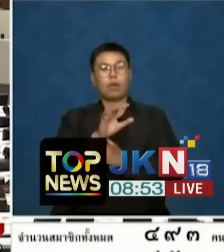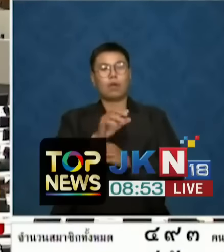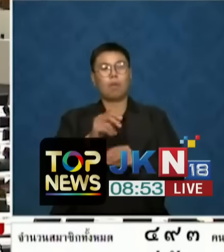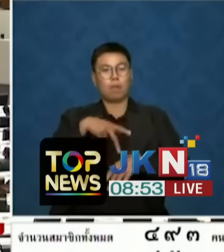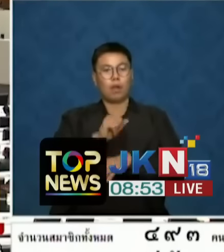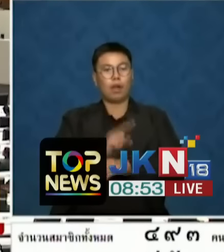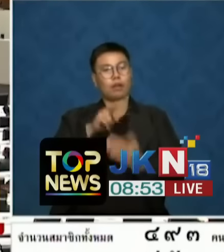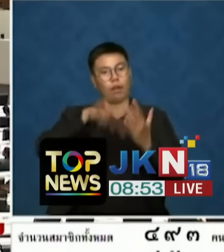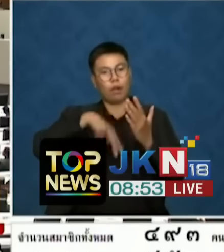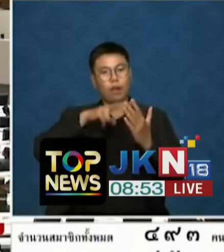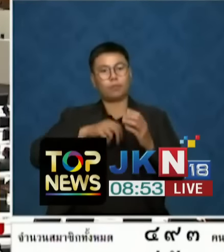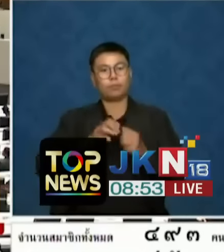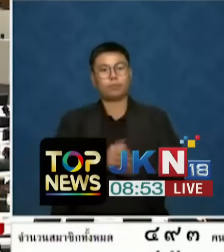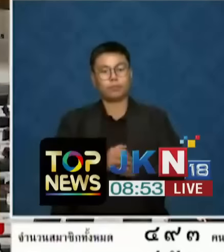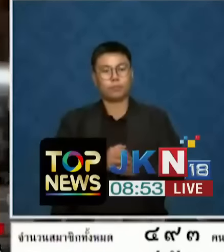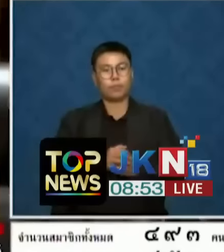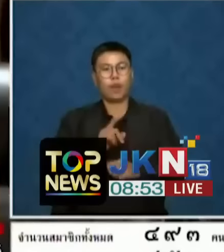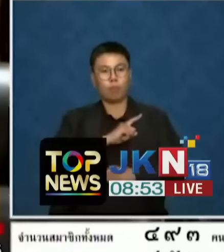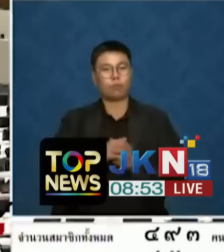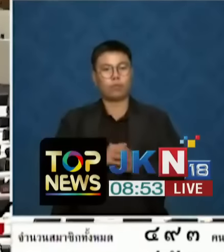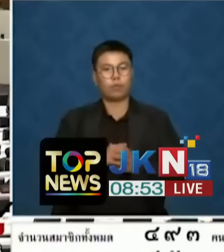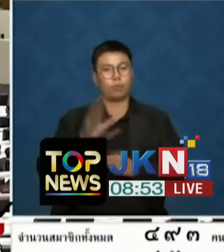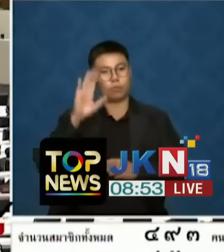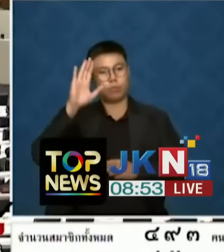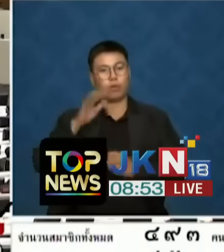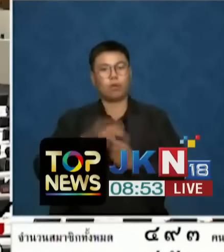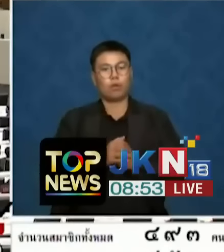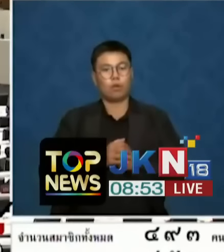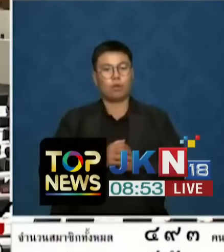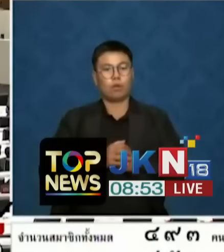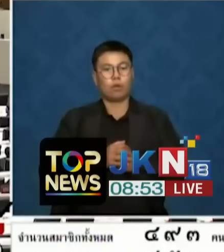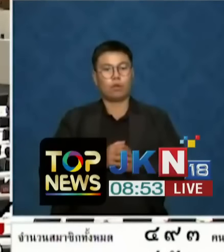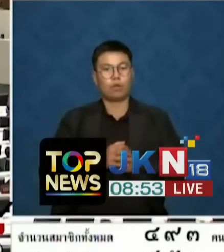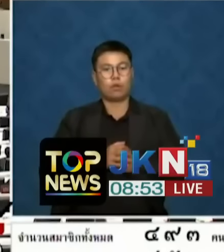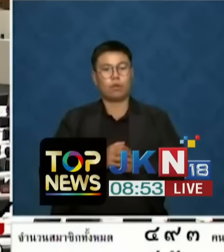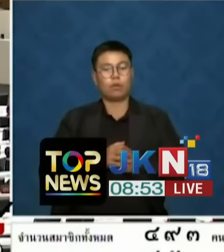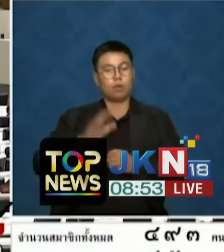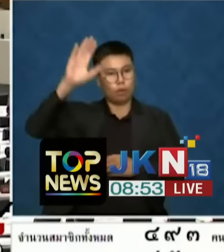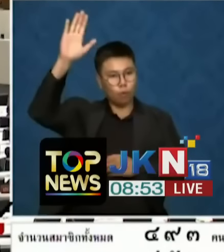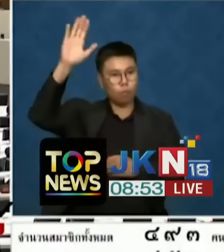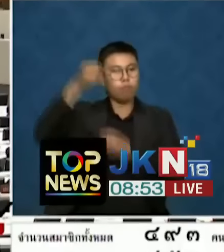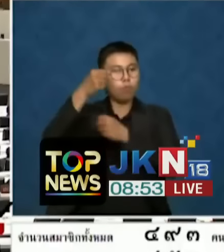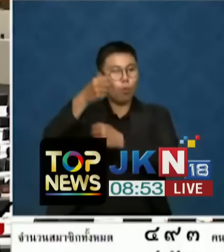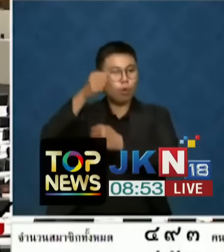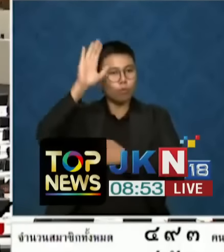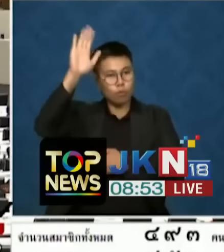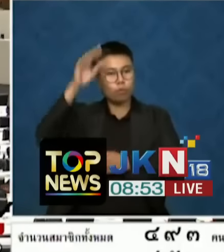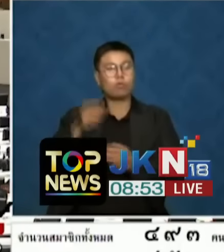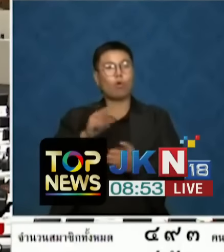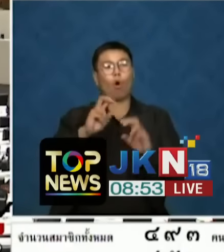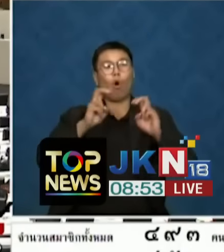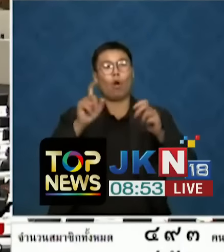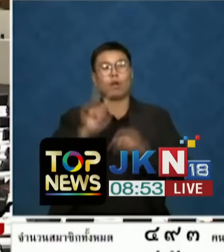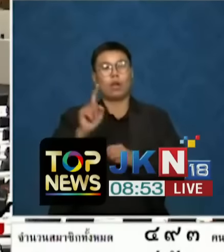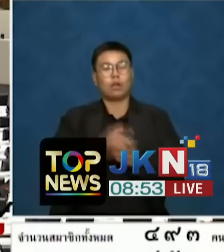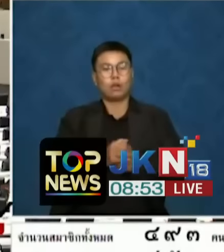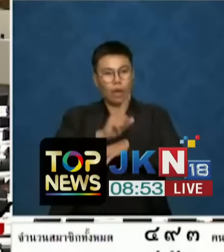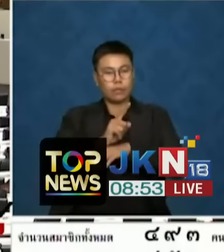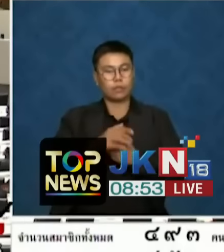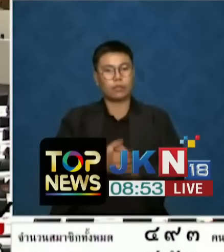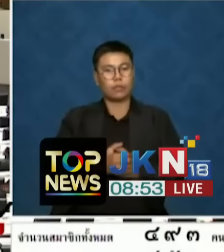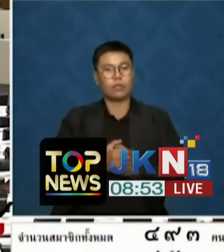อนคุณหมอชลน่านเนี่ยจะว่าไปแล้วนะจะนำเสนอเนี่ยจะชี้แจงช่วยท่านประธ